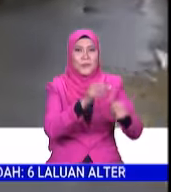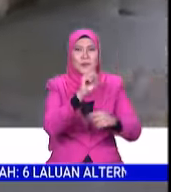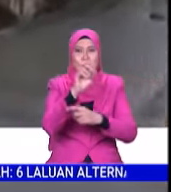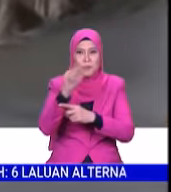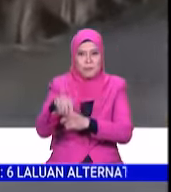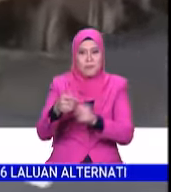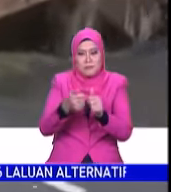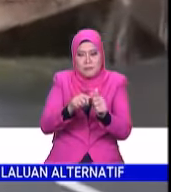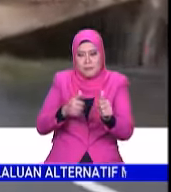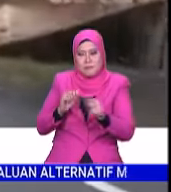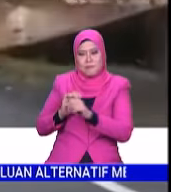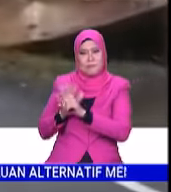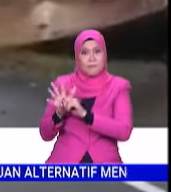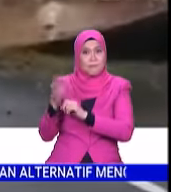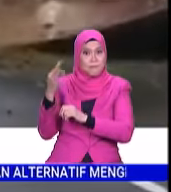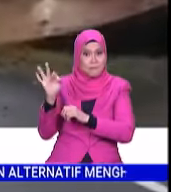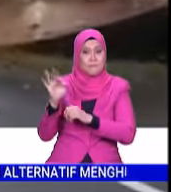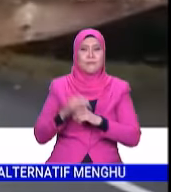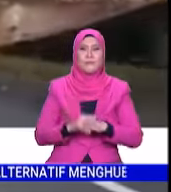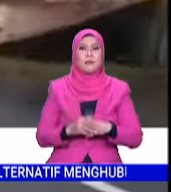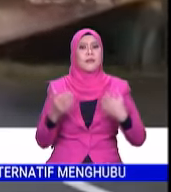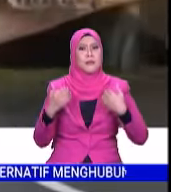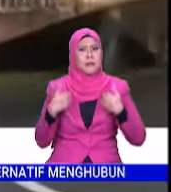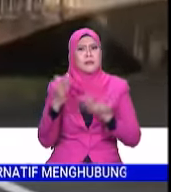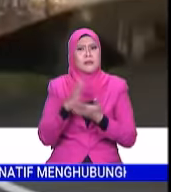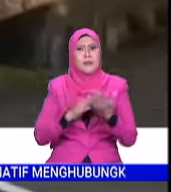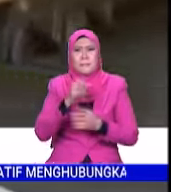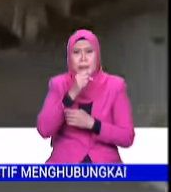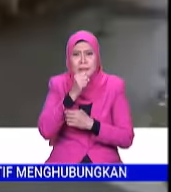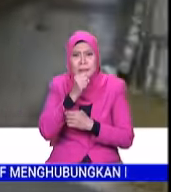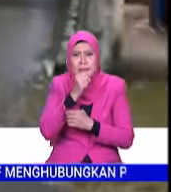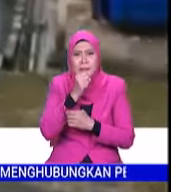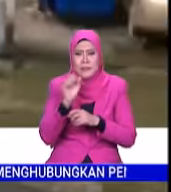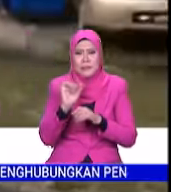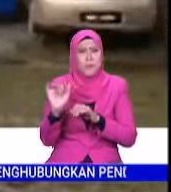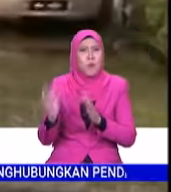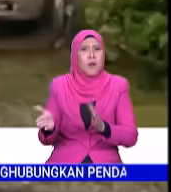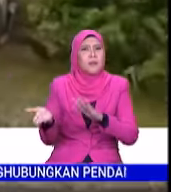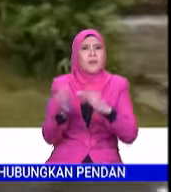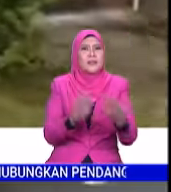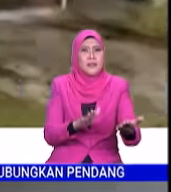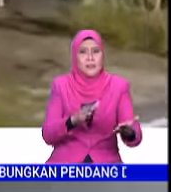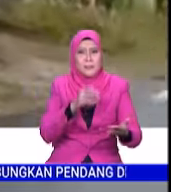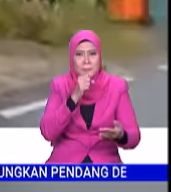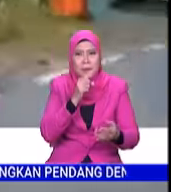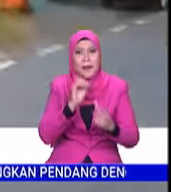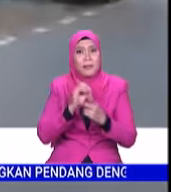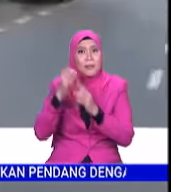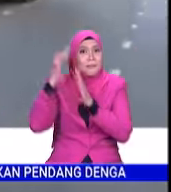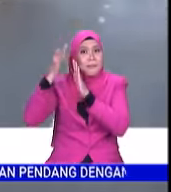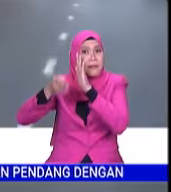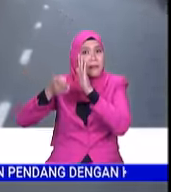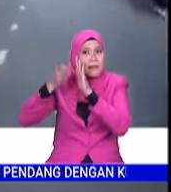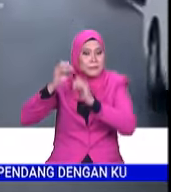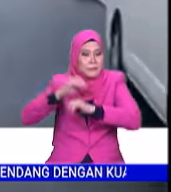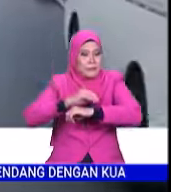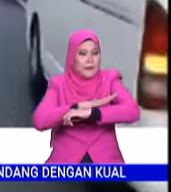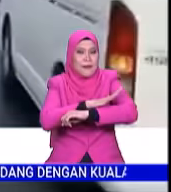mengekang penularan COVID-19. Ada yang baca macam Tolkien, ada yang macam filem seram.